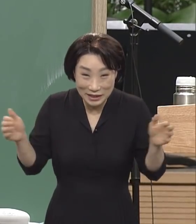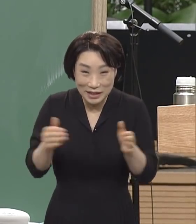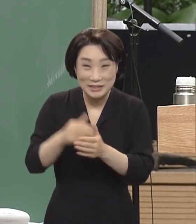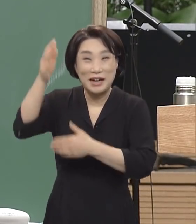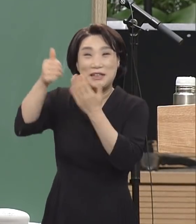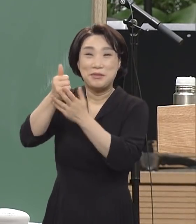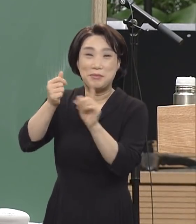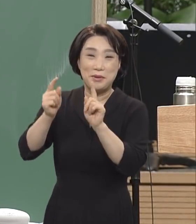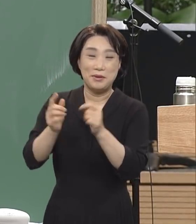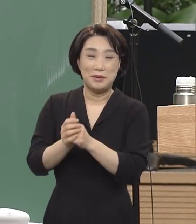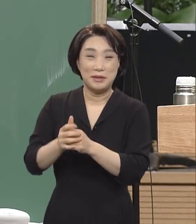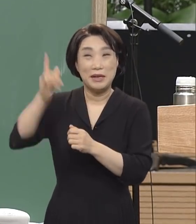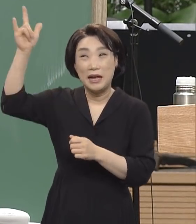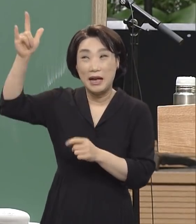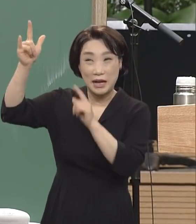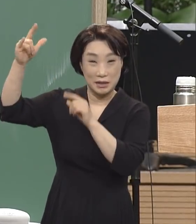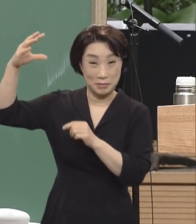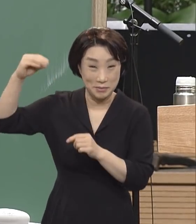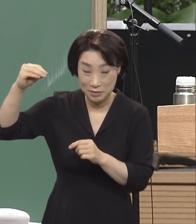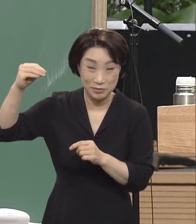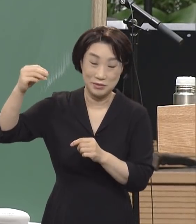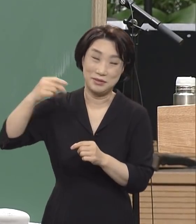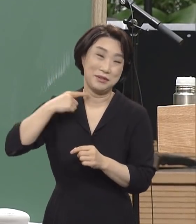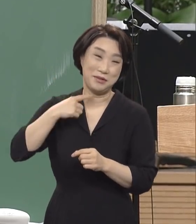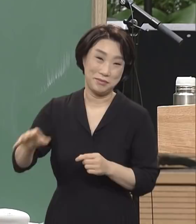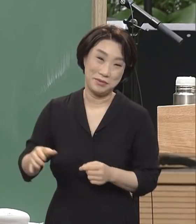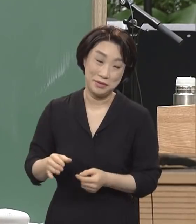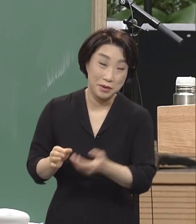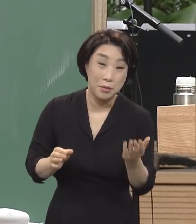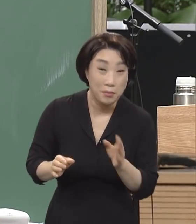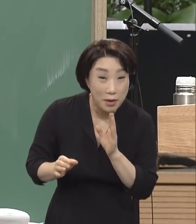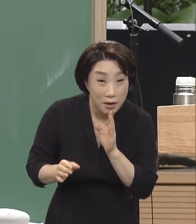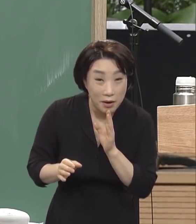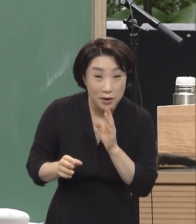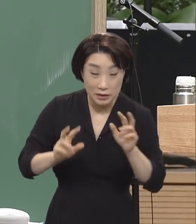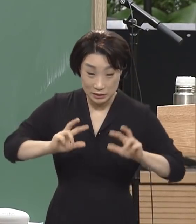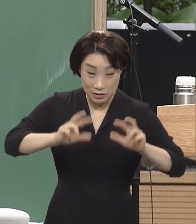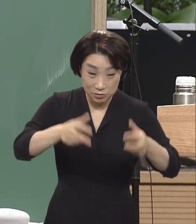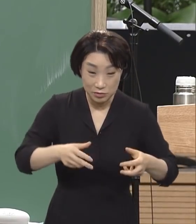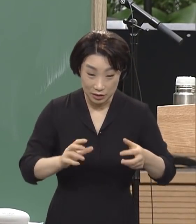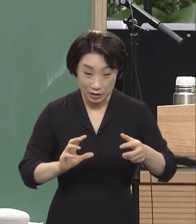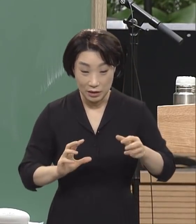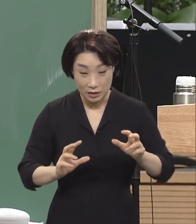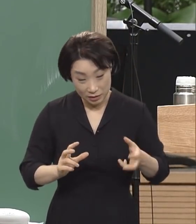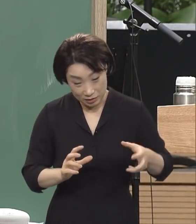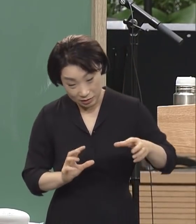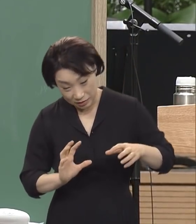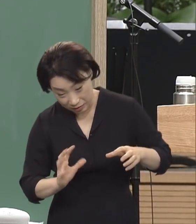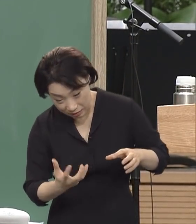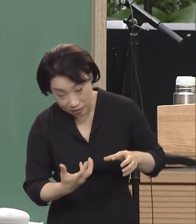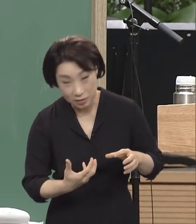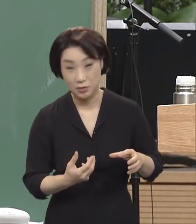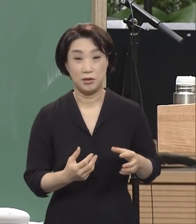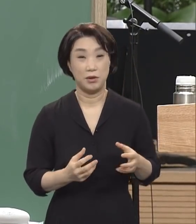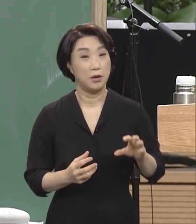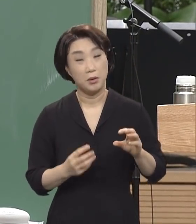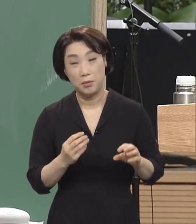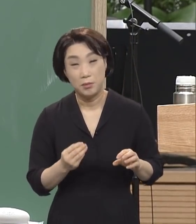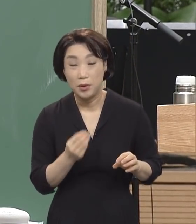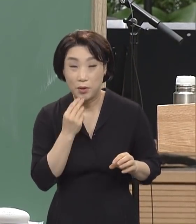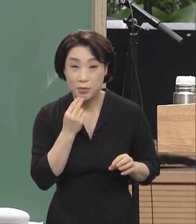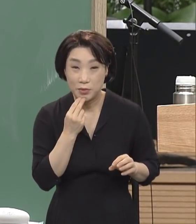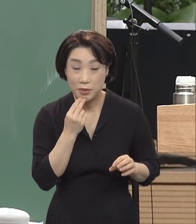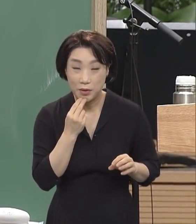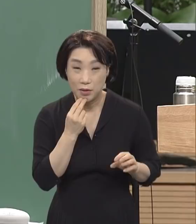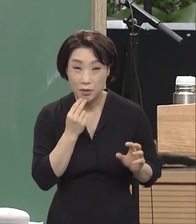태양에너지는 멈추지 않아. 단 한 번도 지구의 사전은 멈추지 않아. 공전은 멈추지 않아.